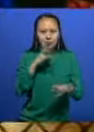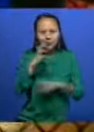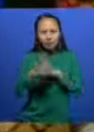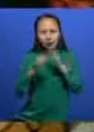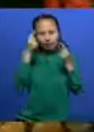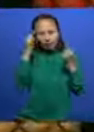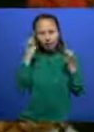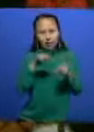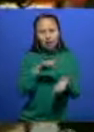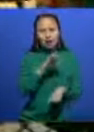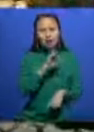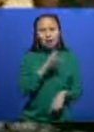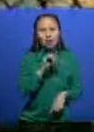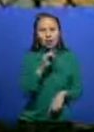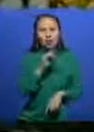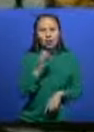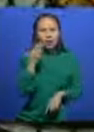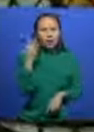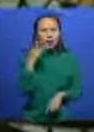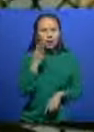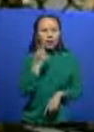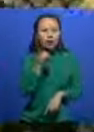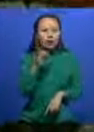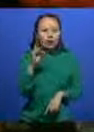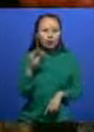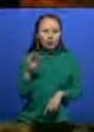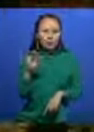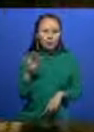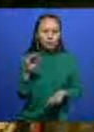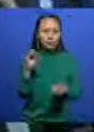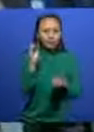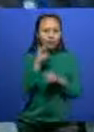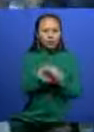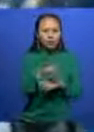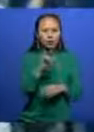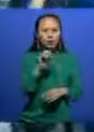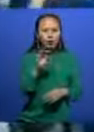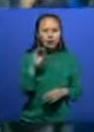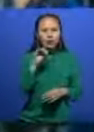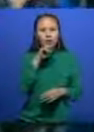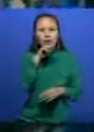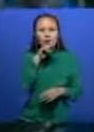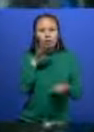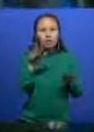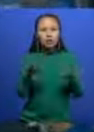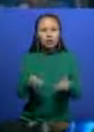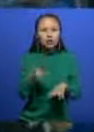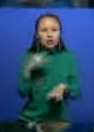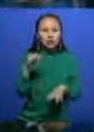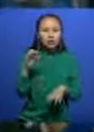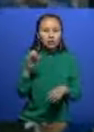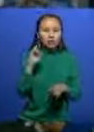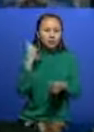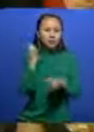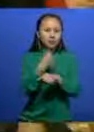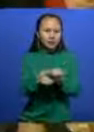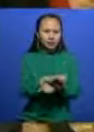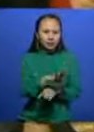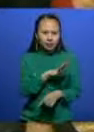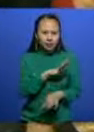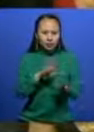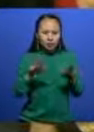атанды. Алдымен Асқар Үмбетов америкалық Кайл Розевскийден басым түссе, Қазыбек Әшімов оңтүстік кореялық Джоан Вон Сокты айқын басымдылықпен